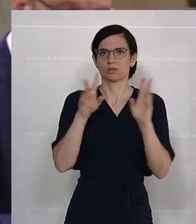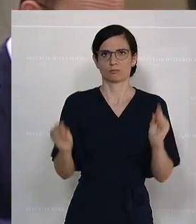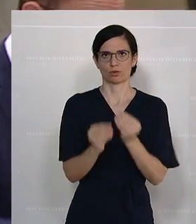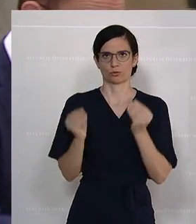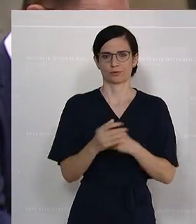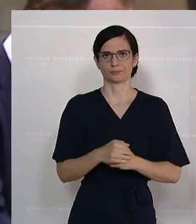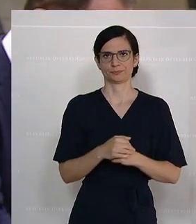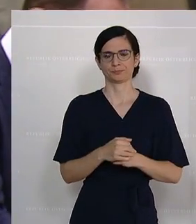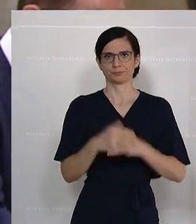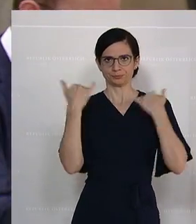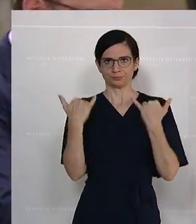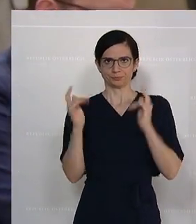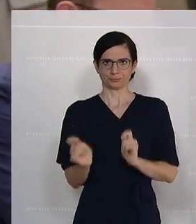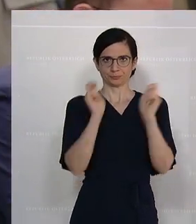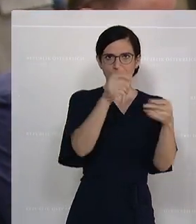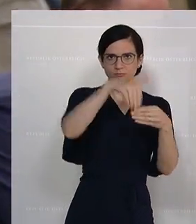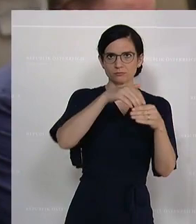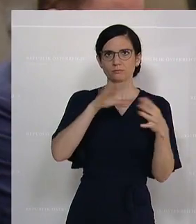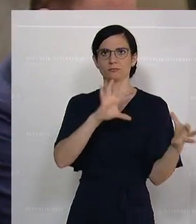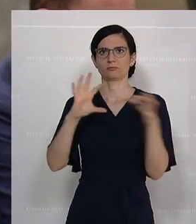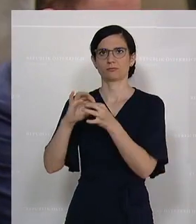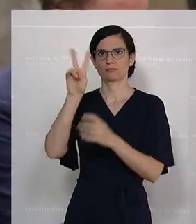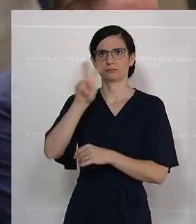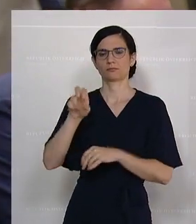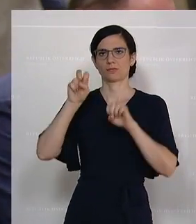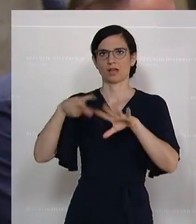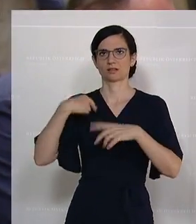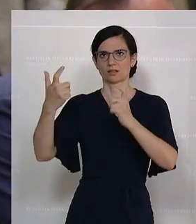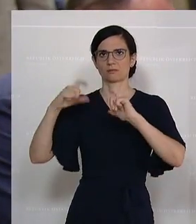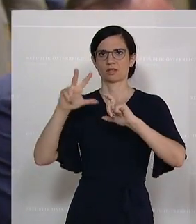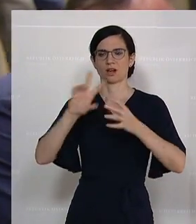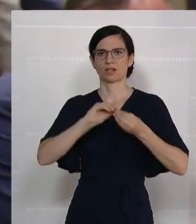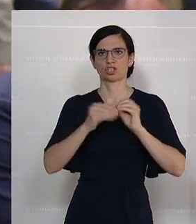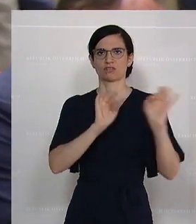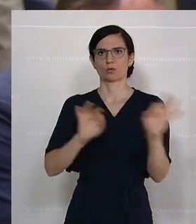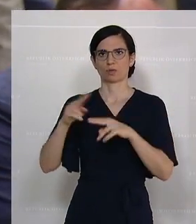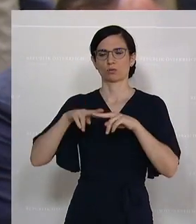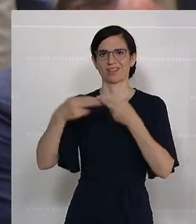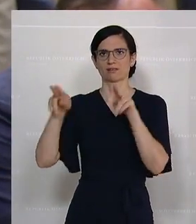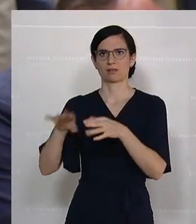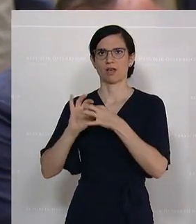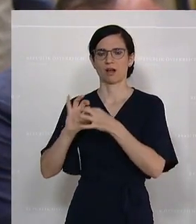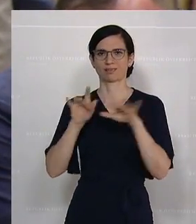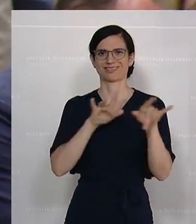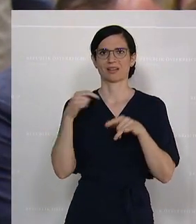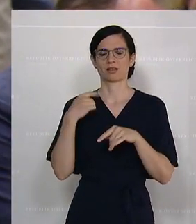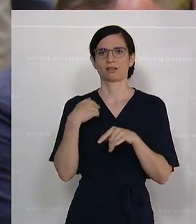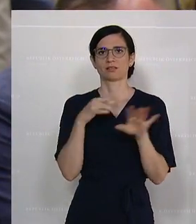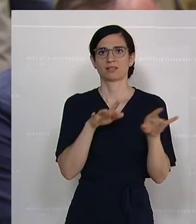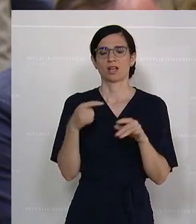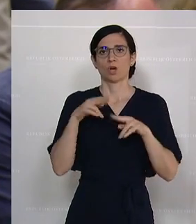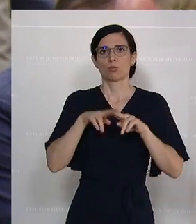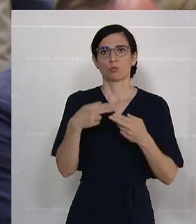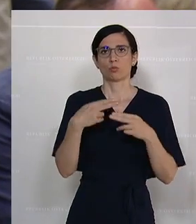ich stelle den antrag gemäß § 18 absatz 3 der geschäftsordnung des nationalrats auf der beschaffung des